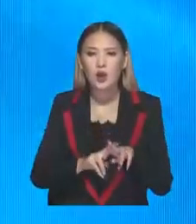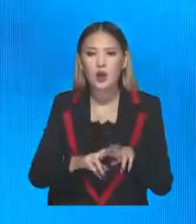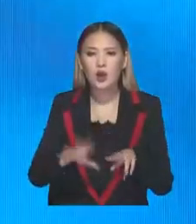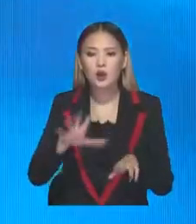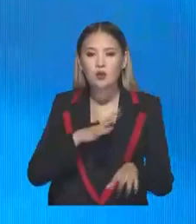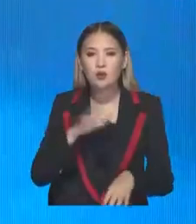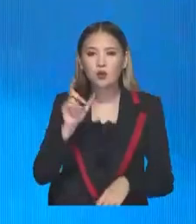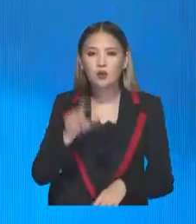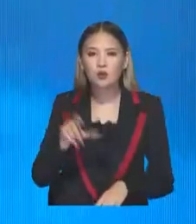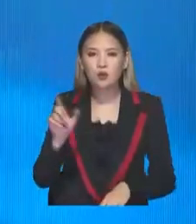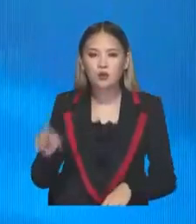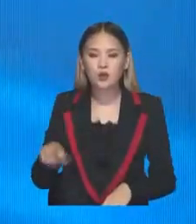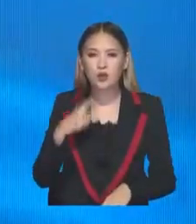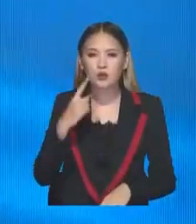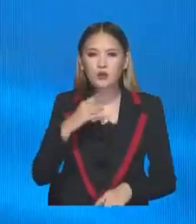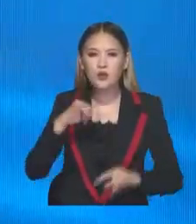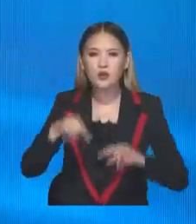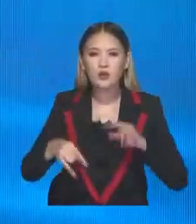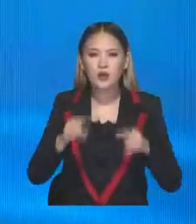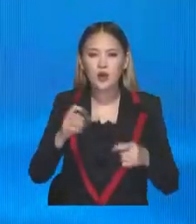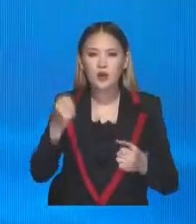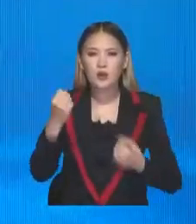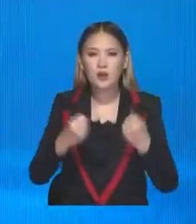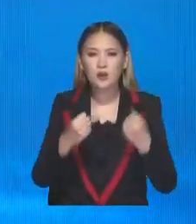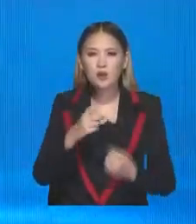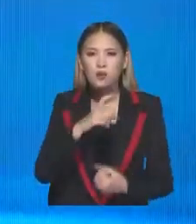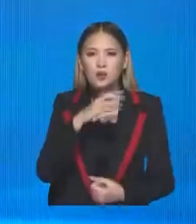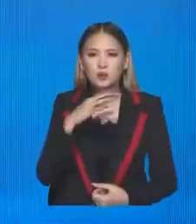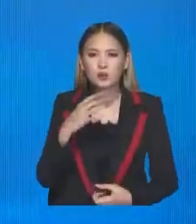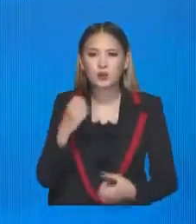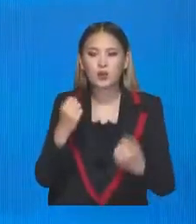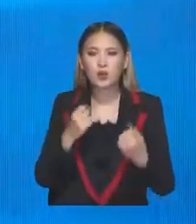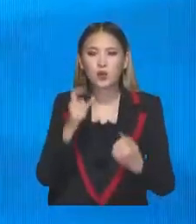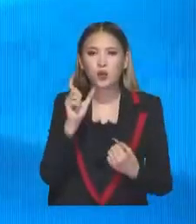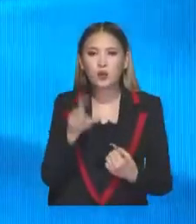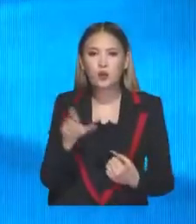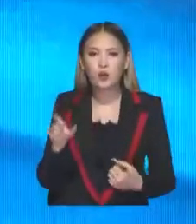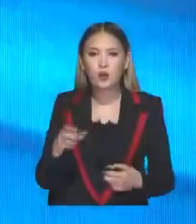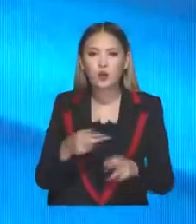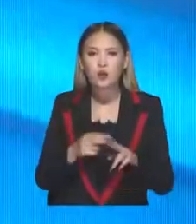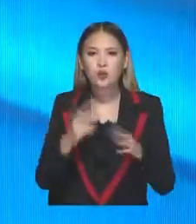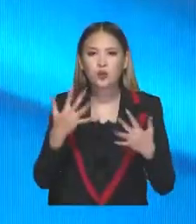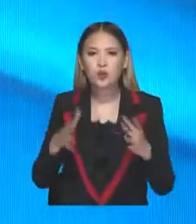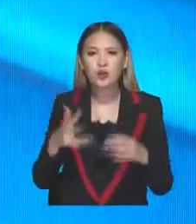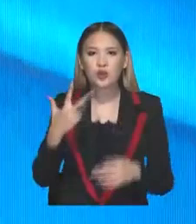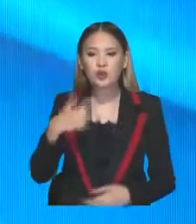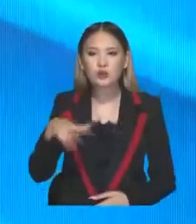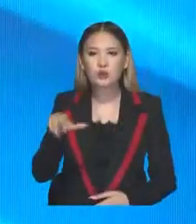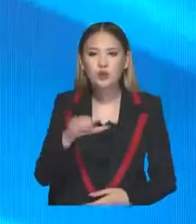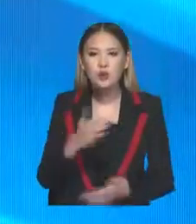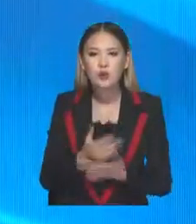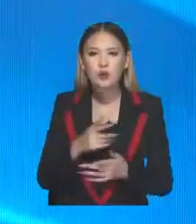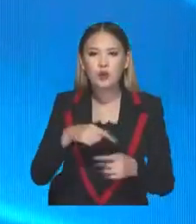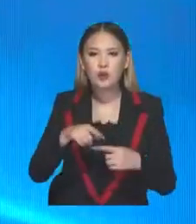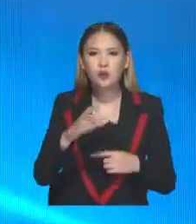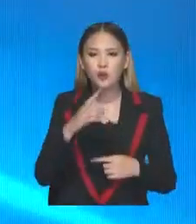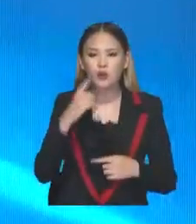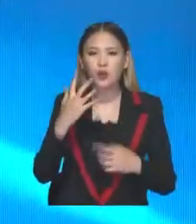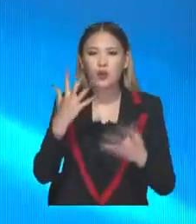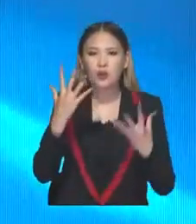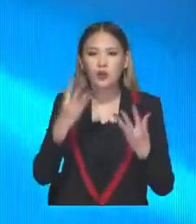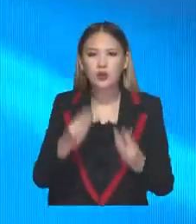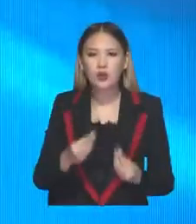кеткен. Себебі шұрық тесік. Салдарынан көліктер көп сынады, көлік жүргізушілері жарты сағаттық жолды жарты күн жүреміз деп